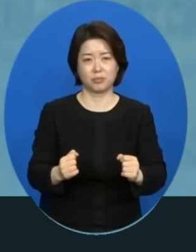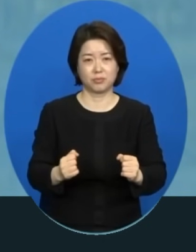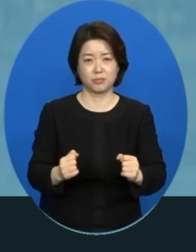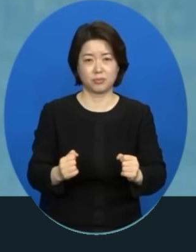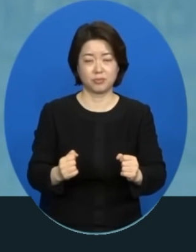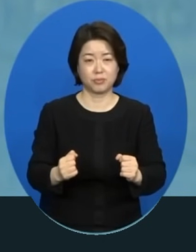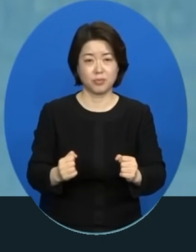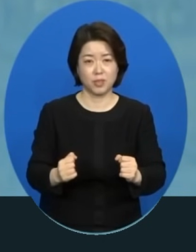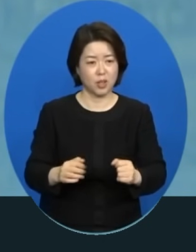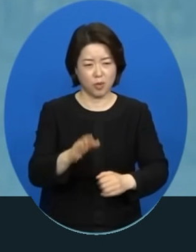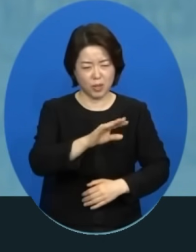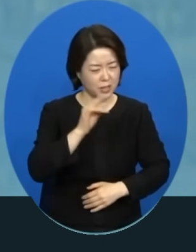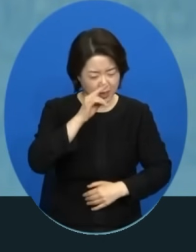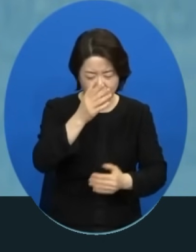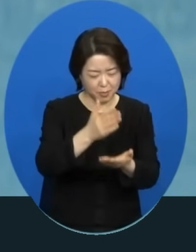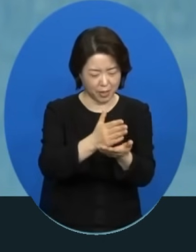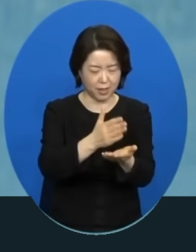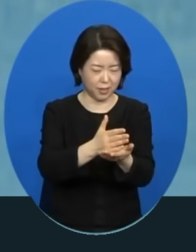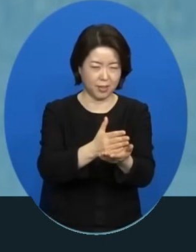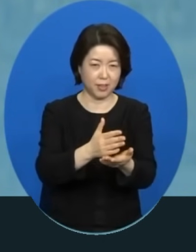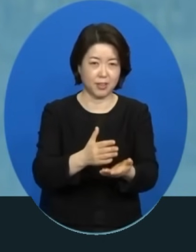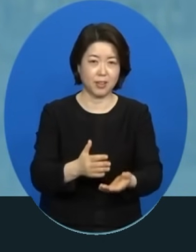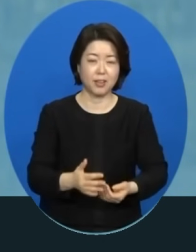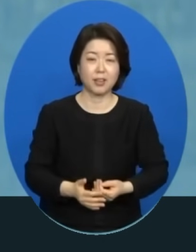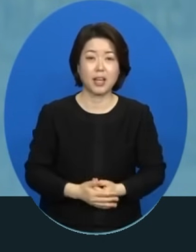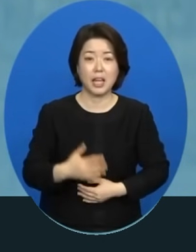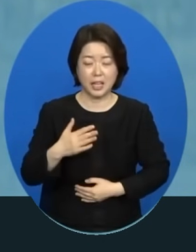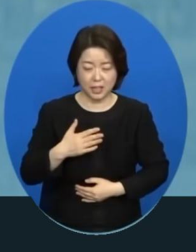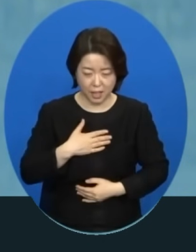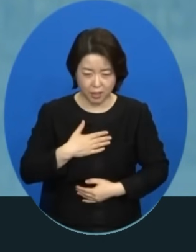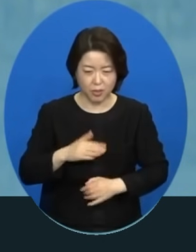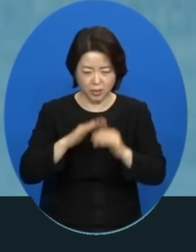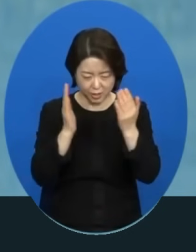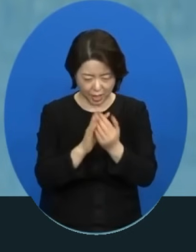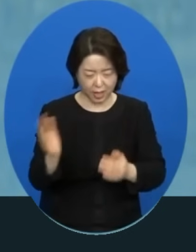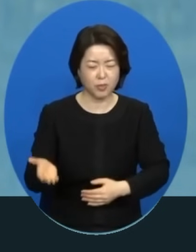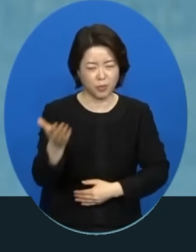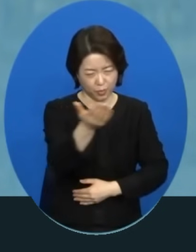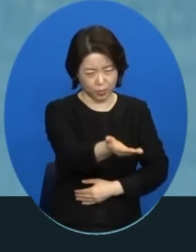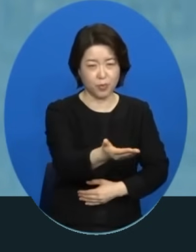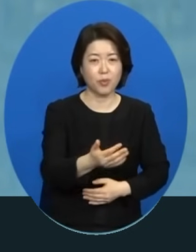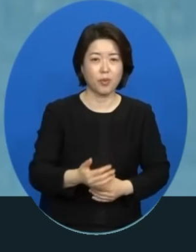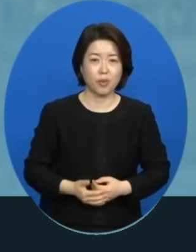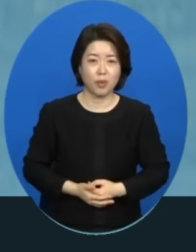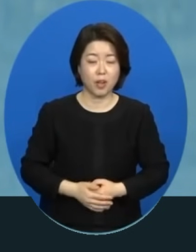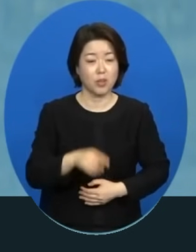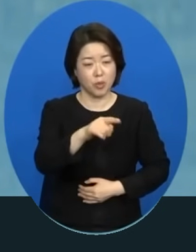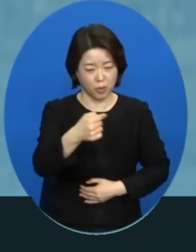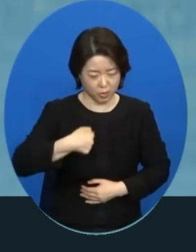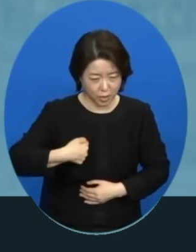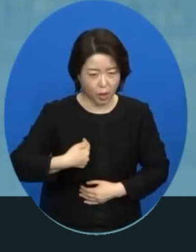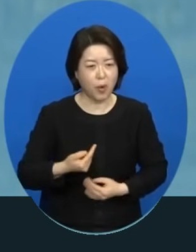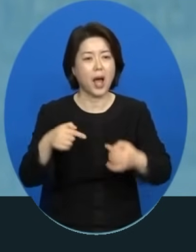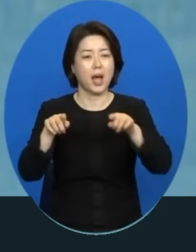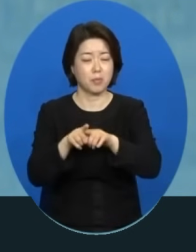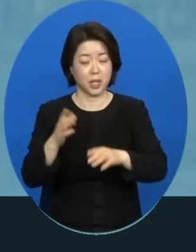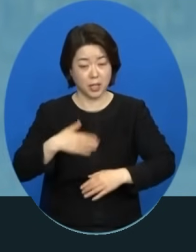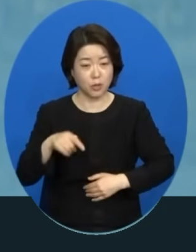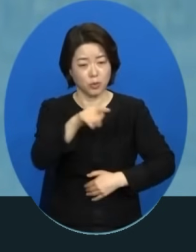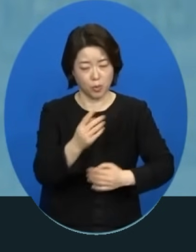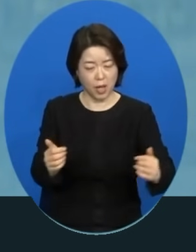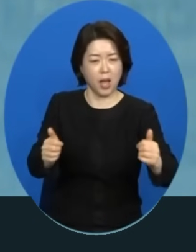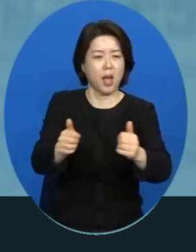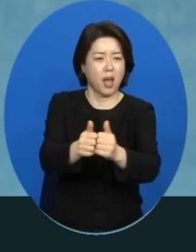뭐 이렇게 시기해. 내 게 다 너 거고 너는 나와 함께 있고 나도 너와 함께